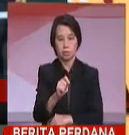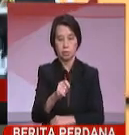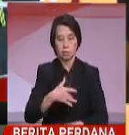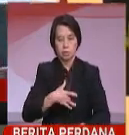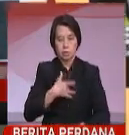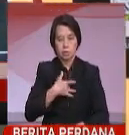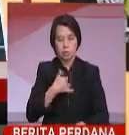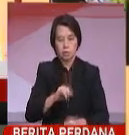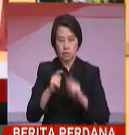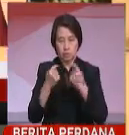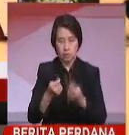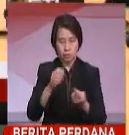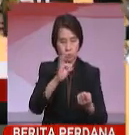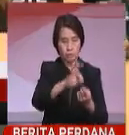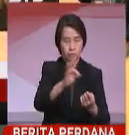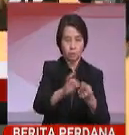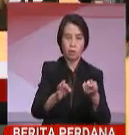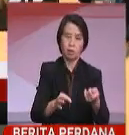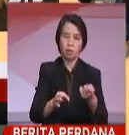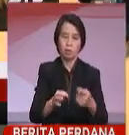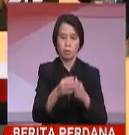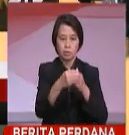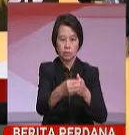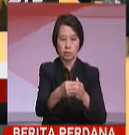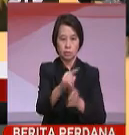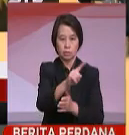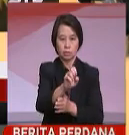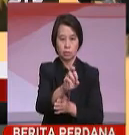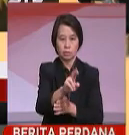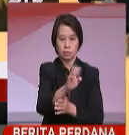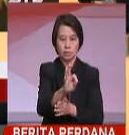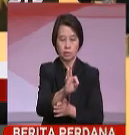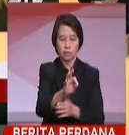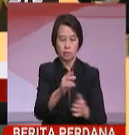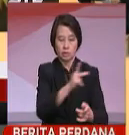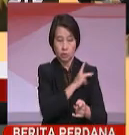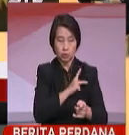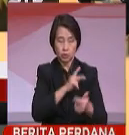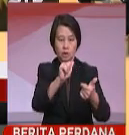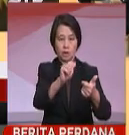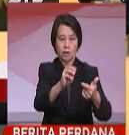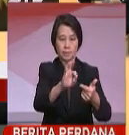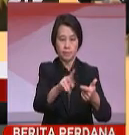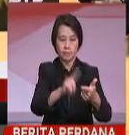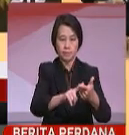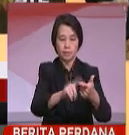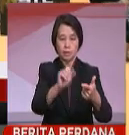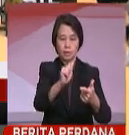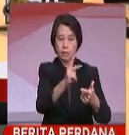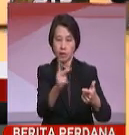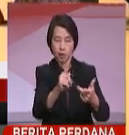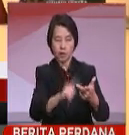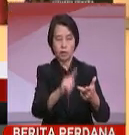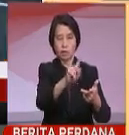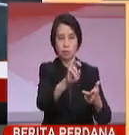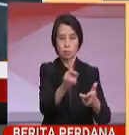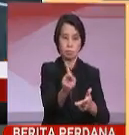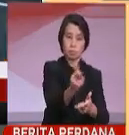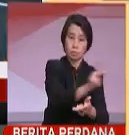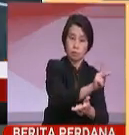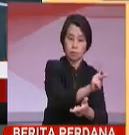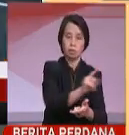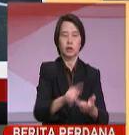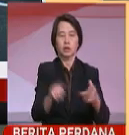mulai dirasai oleh pasukan Pulau Pinang jadi traju Insaf mereka selaku cekong Amir Shah Iran selaku apik kanan dan zulhusni